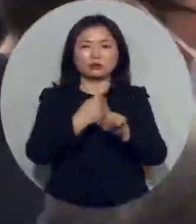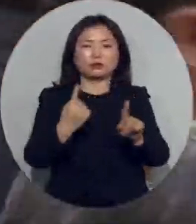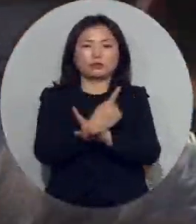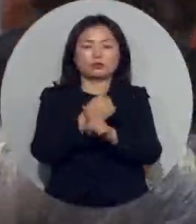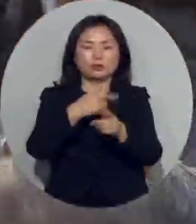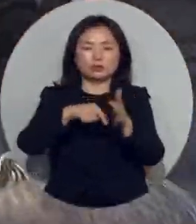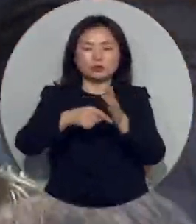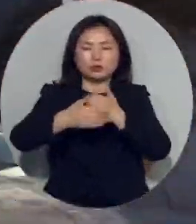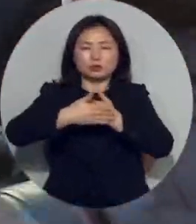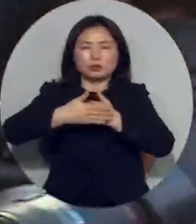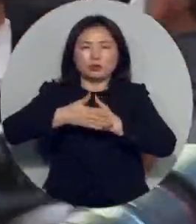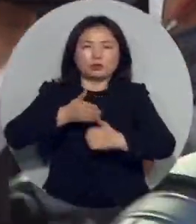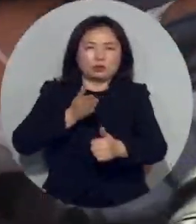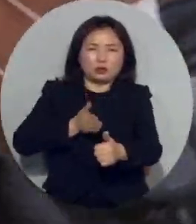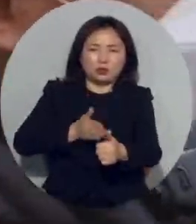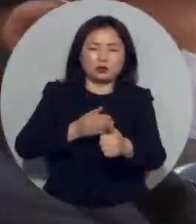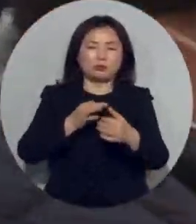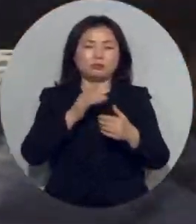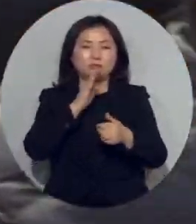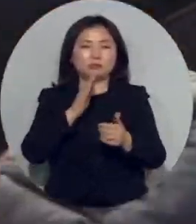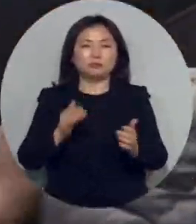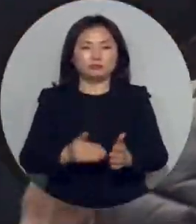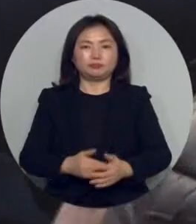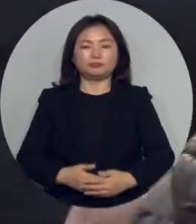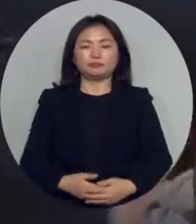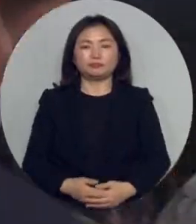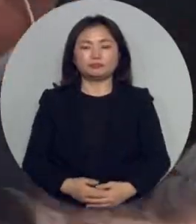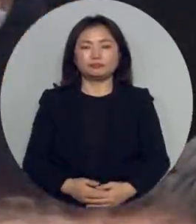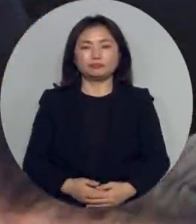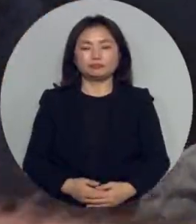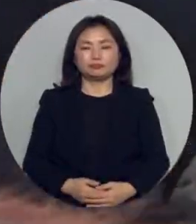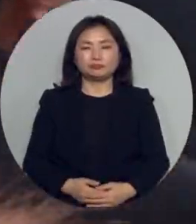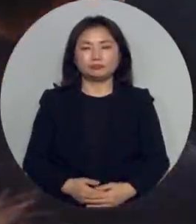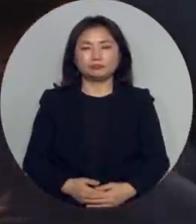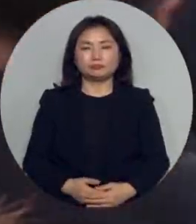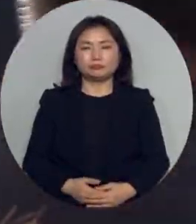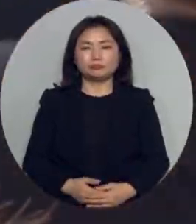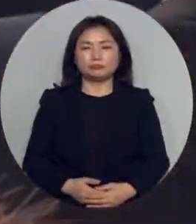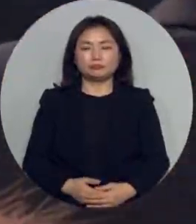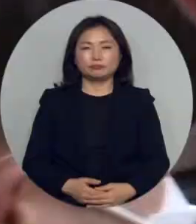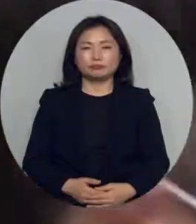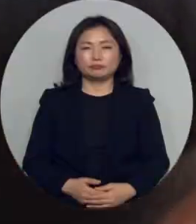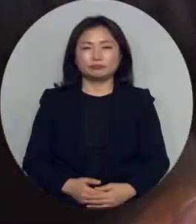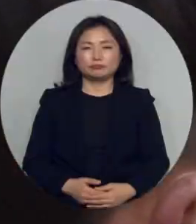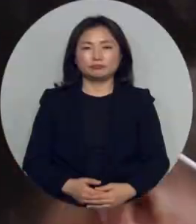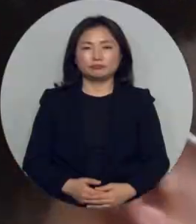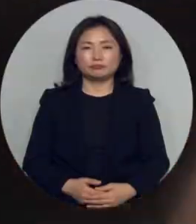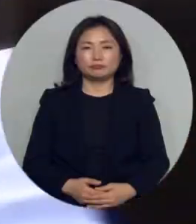힘을 실어달라고 호소했습니다. MBC 뉴스 이상원입니다.